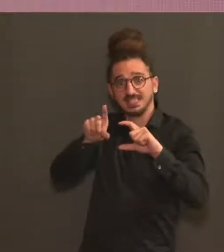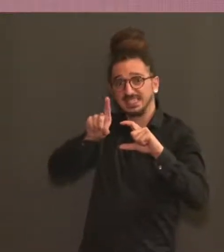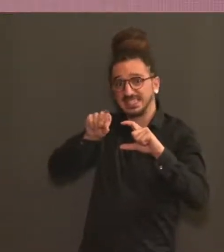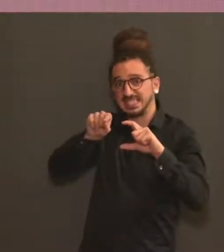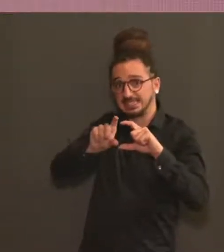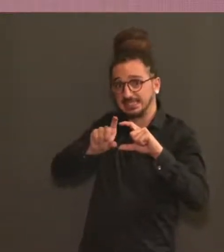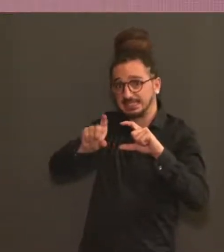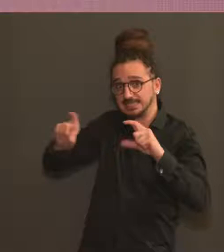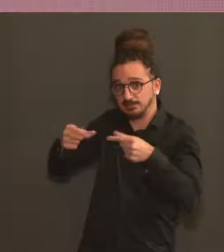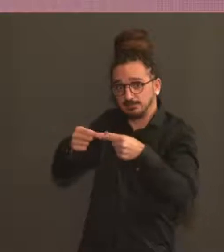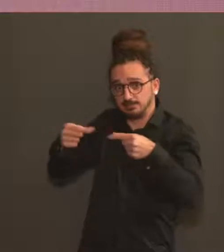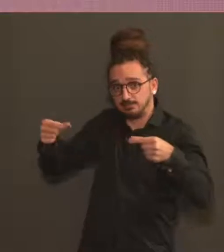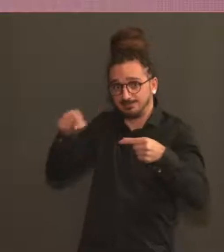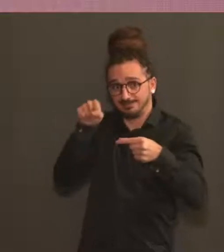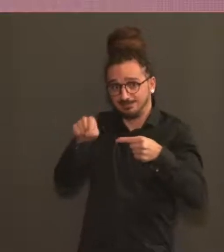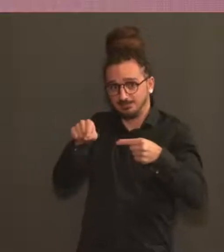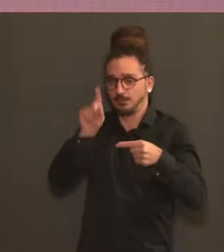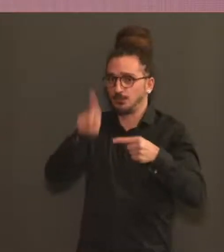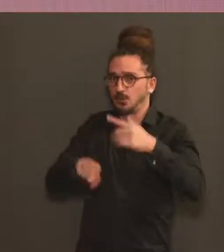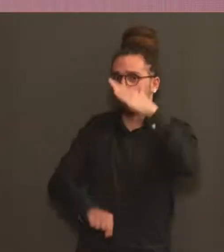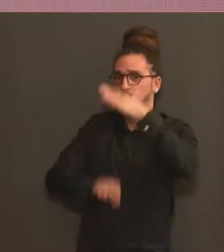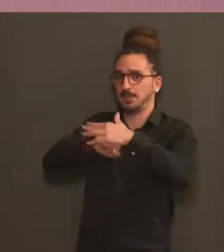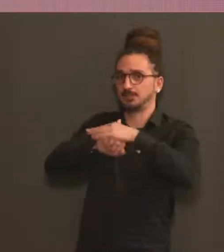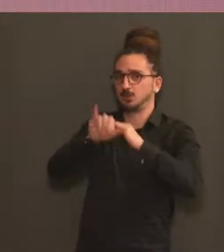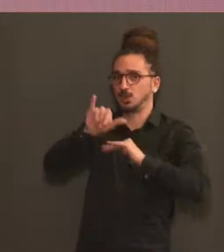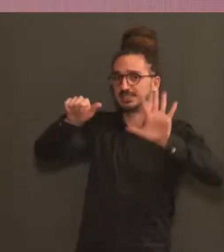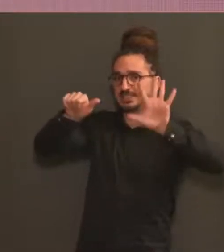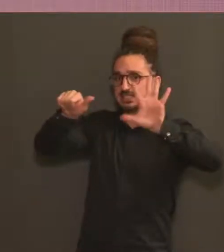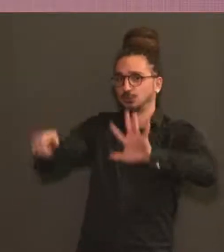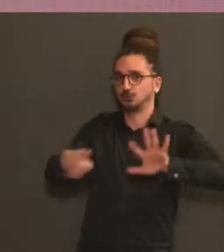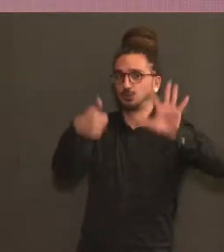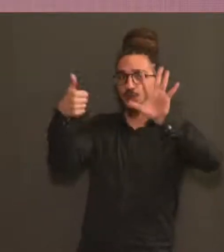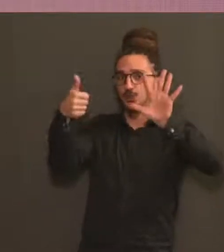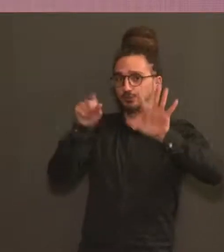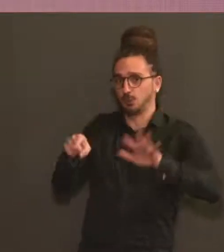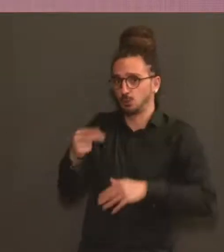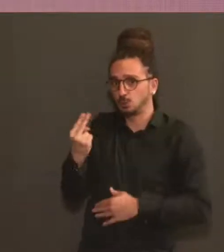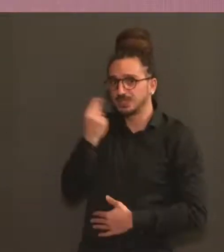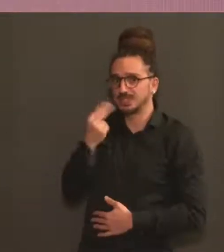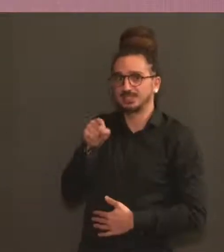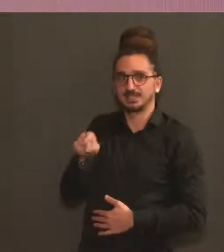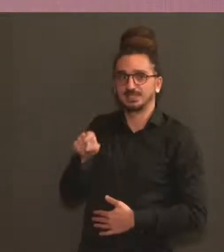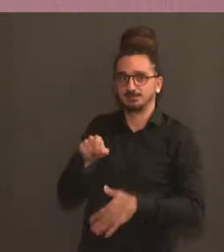au minimum une surveillance de 15 minutes dans une salle d'attente.